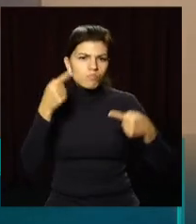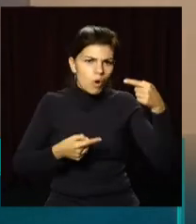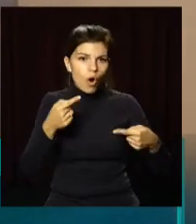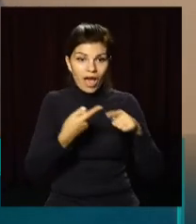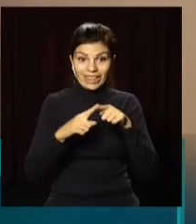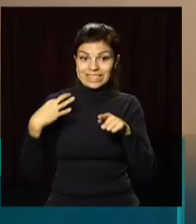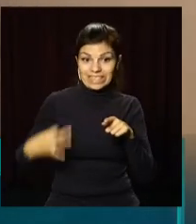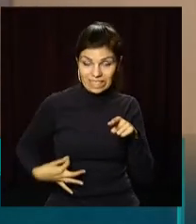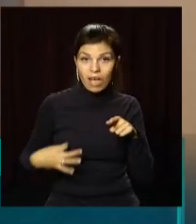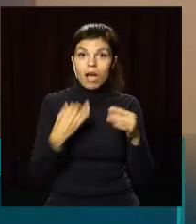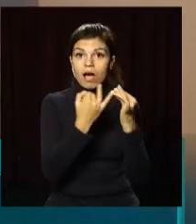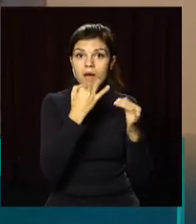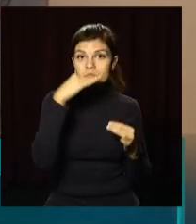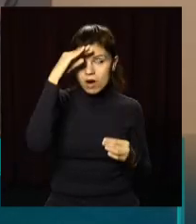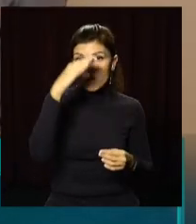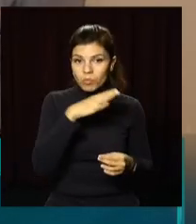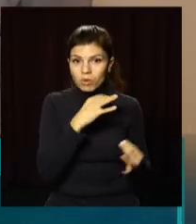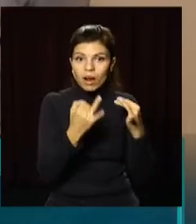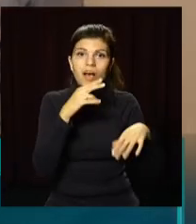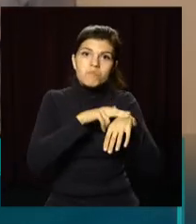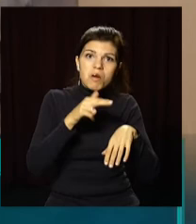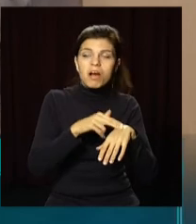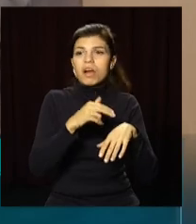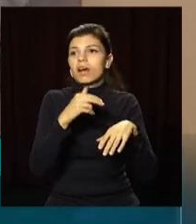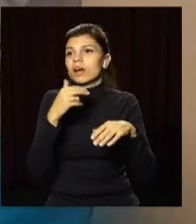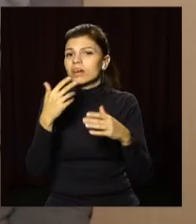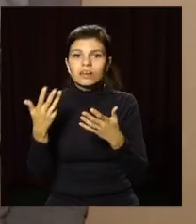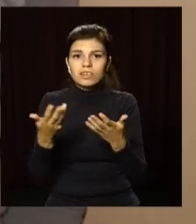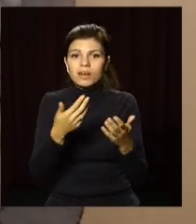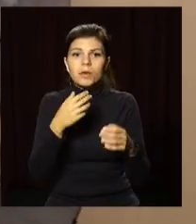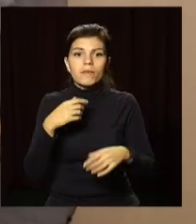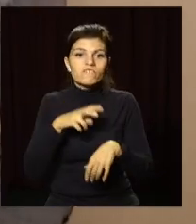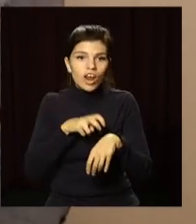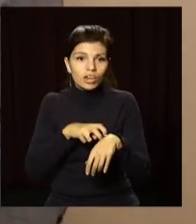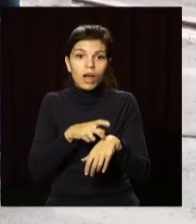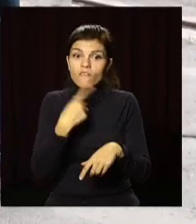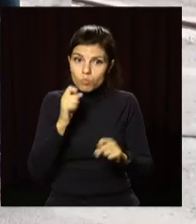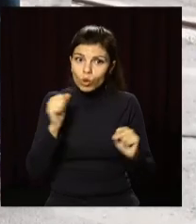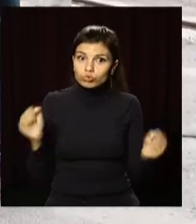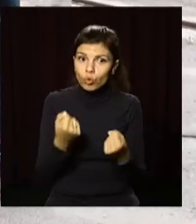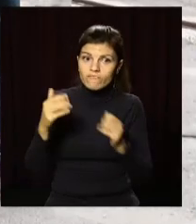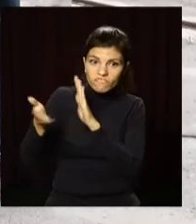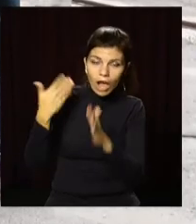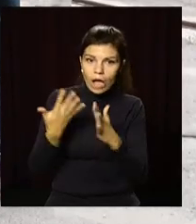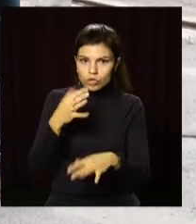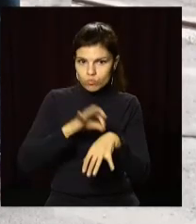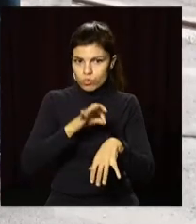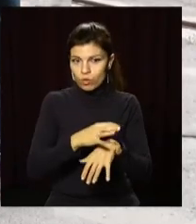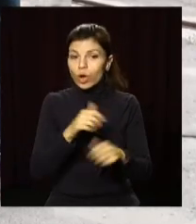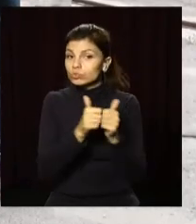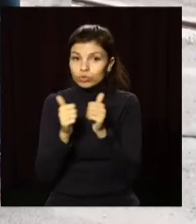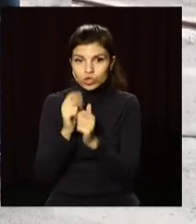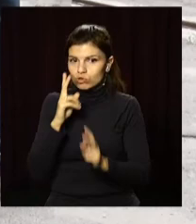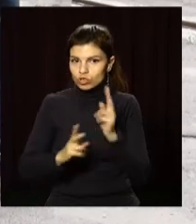або міліцію визиває, або поліцію, або врачі, або кого-то ще. Визовіть скоро. Сусіди неодноразово скаржилися